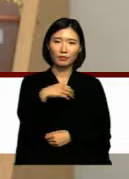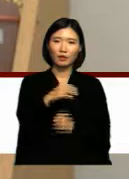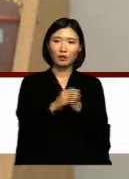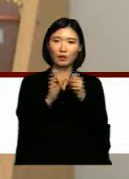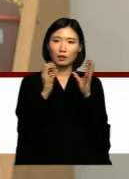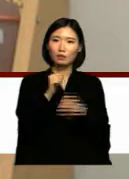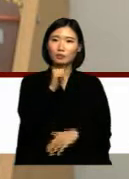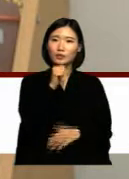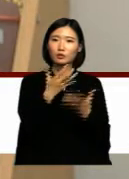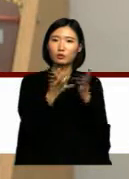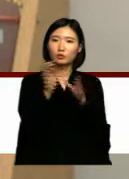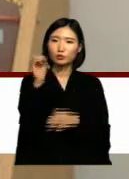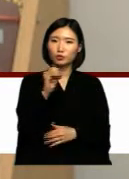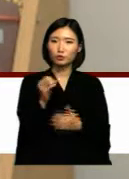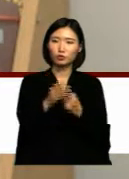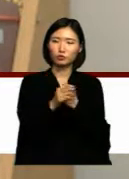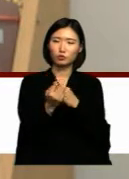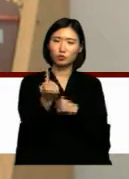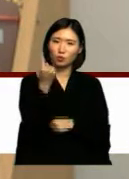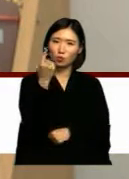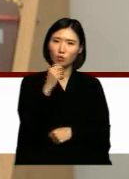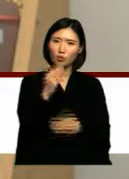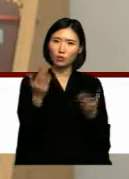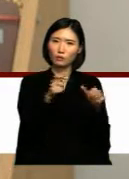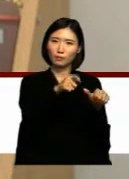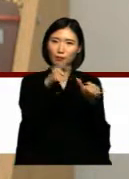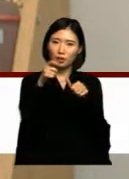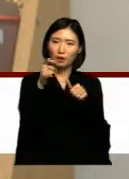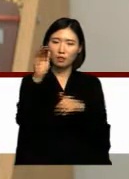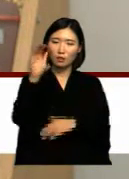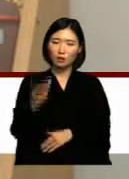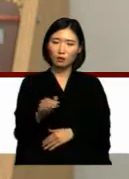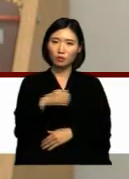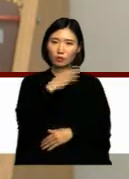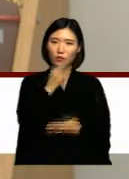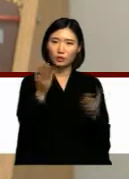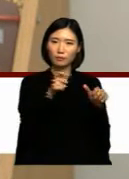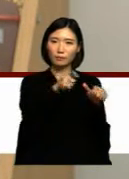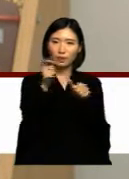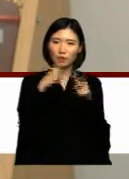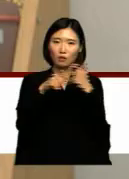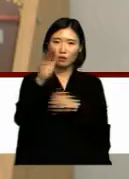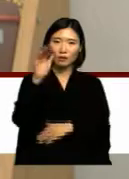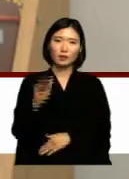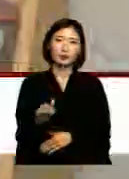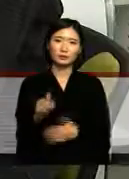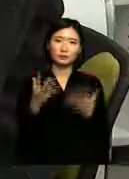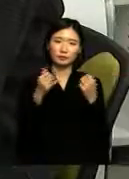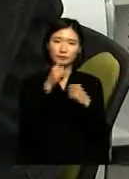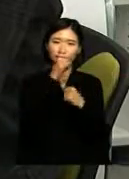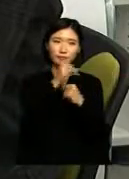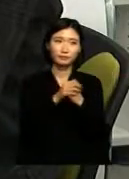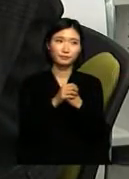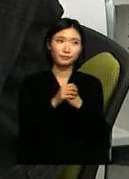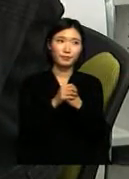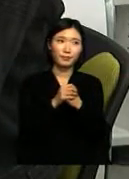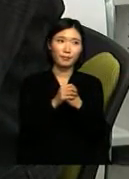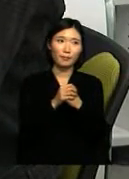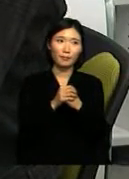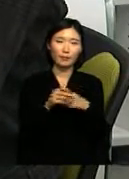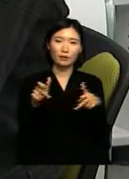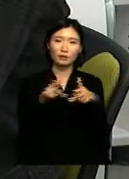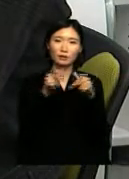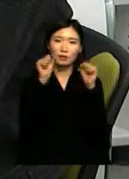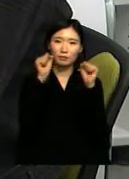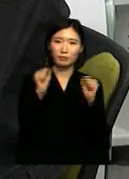빈곤율도 높고 고용률은 낮고 또 특히나 노인 고용률은 더 낮은 그런 문제가 있었습니다. 개인이 운영하는 장애인